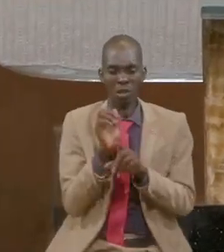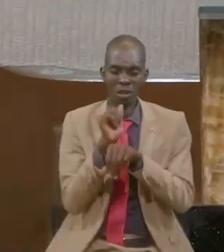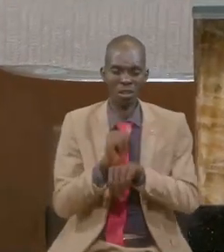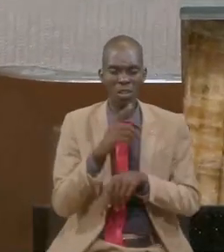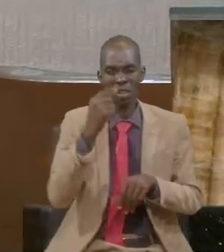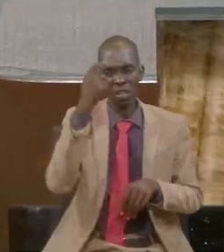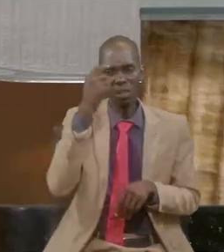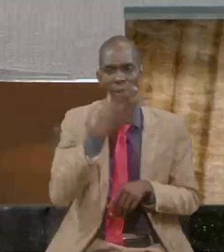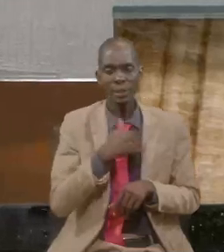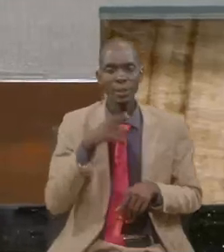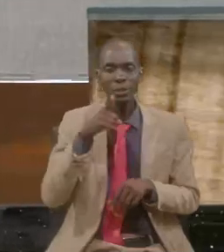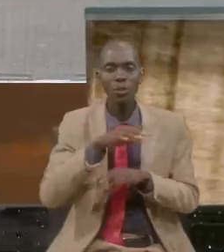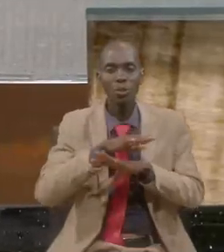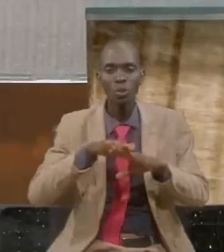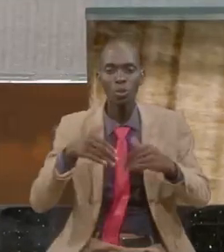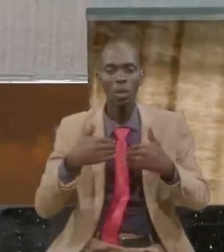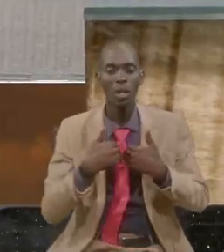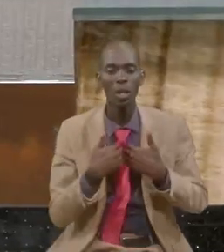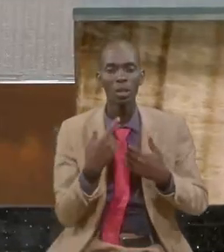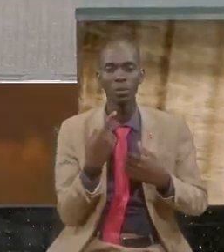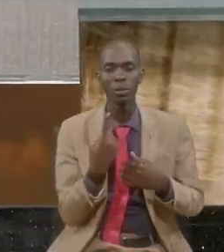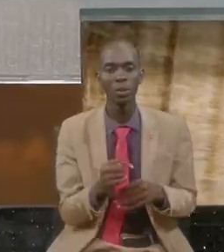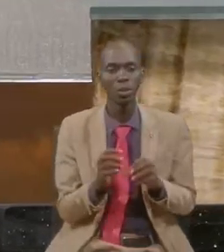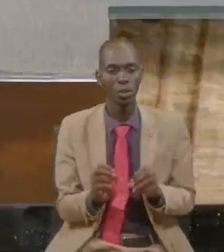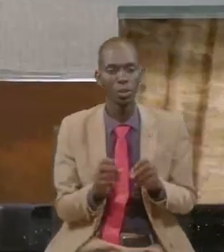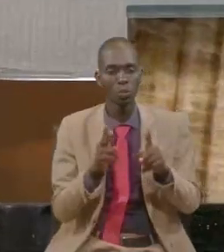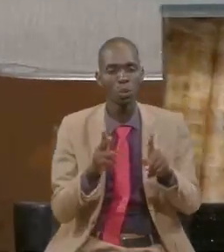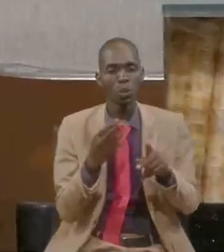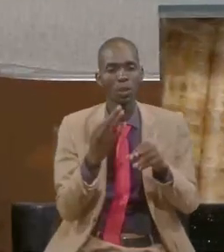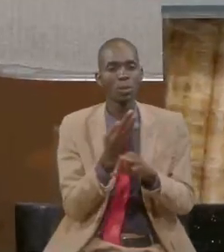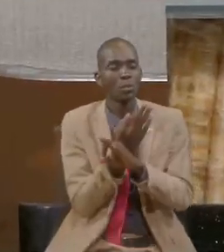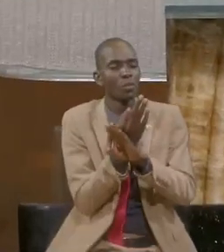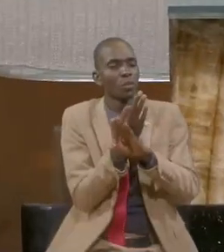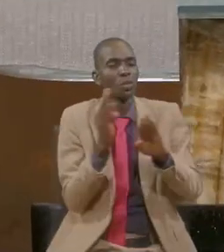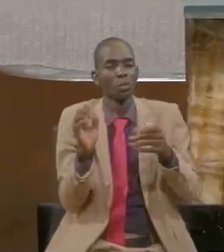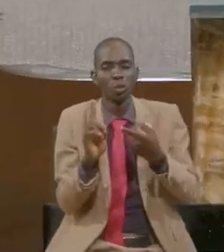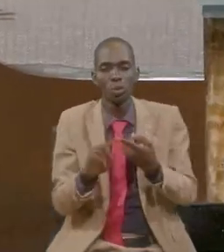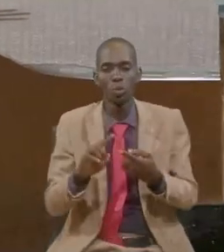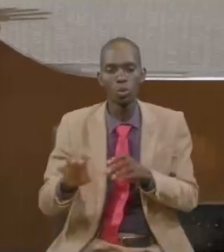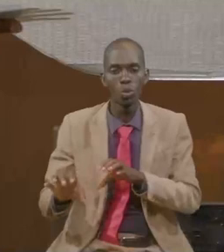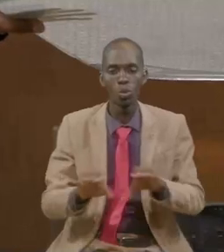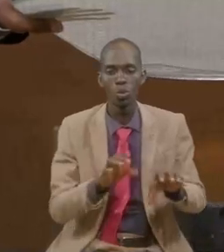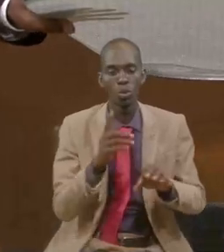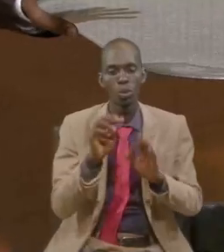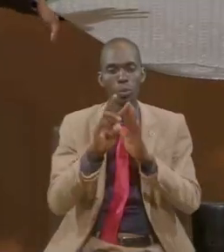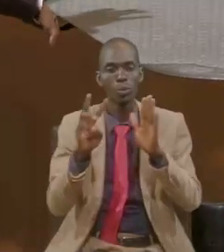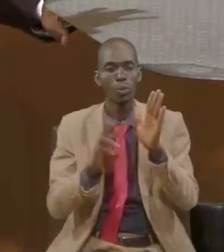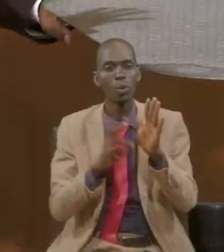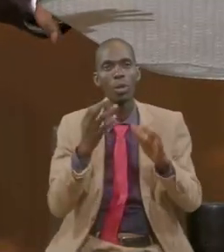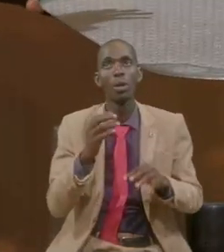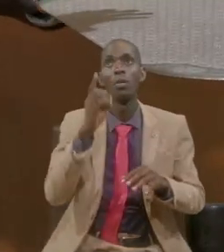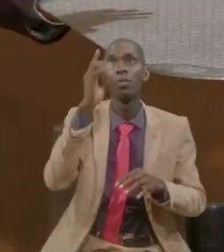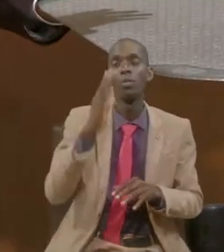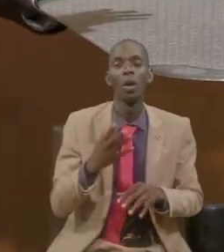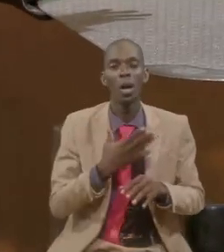captive ou qui capture l'âme, l'esprit. Vous n'êtes pas libre de faire la volonté